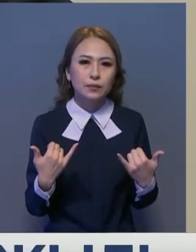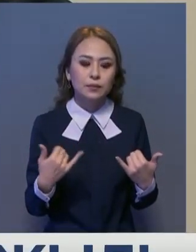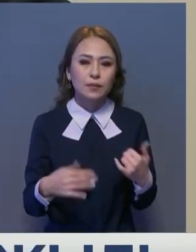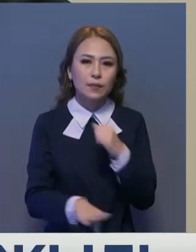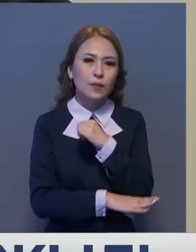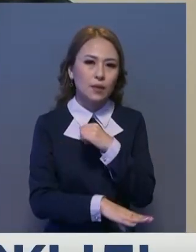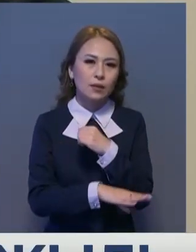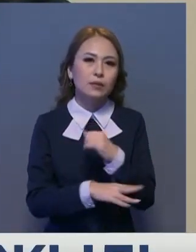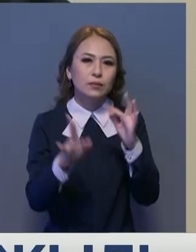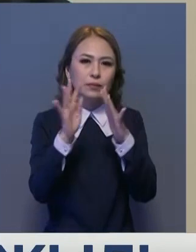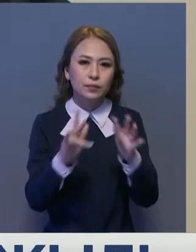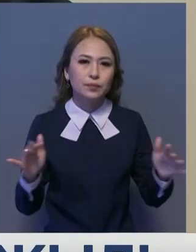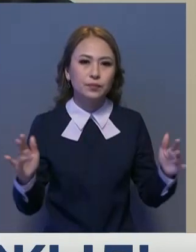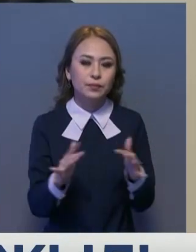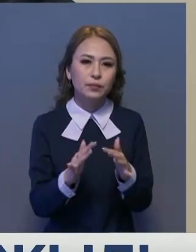ағаш